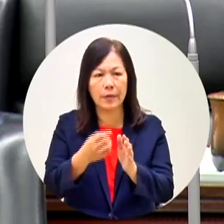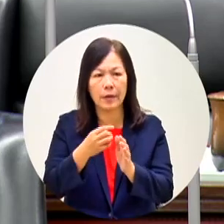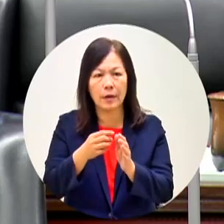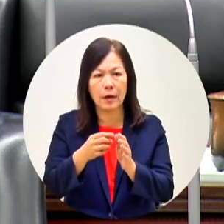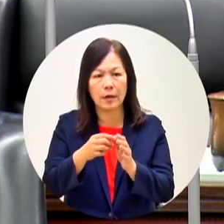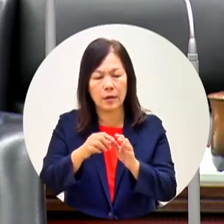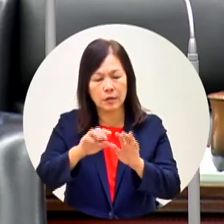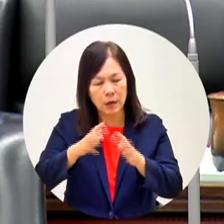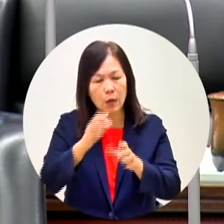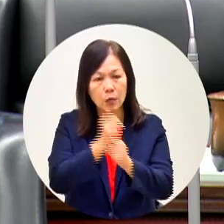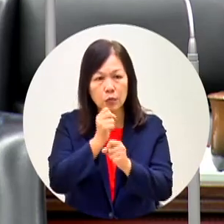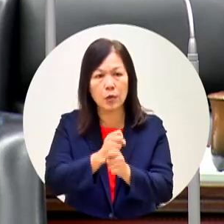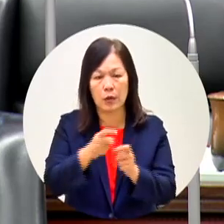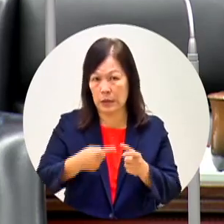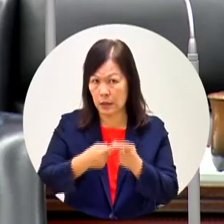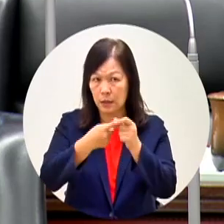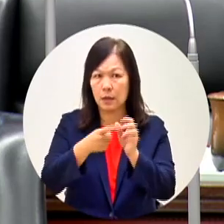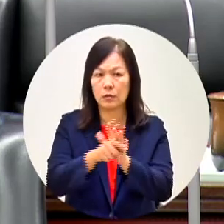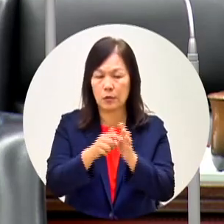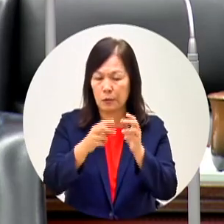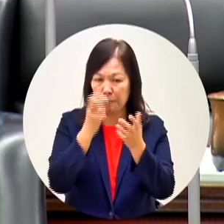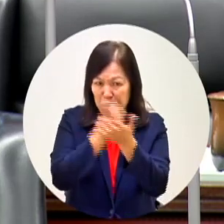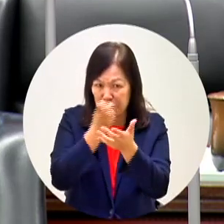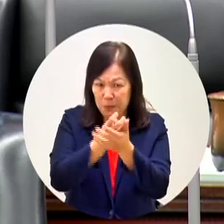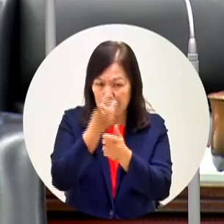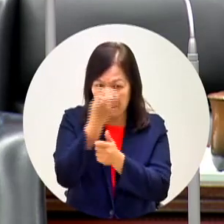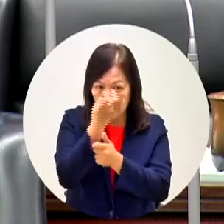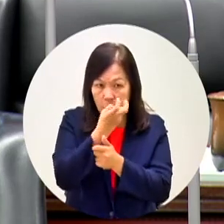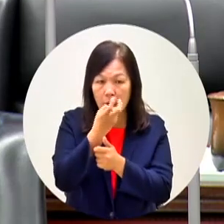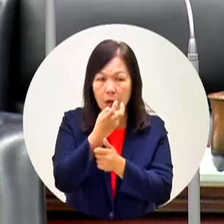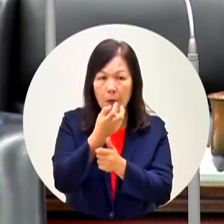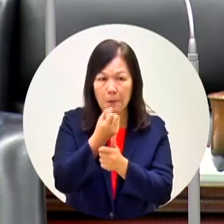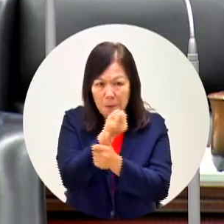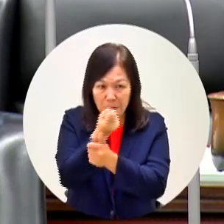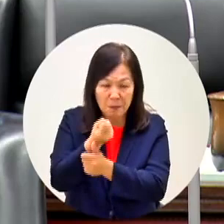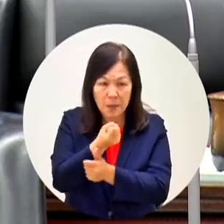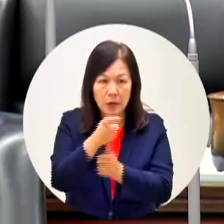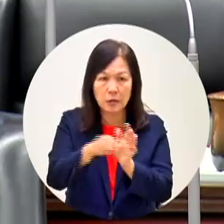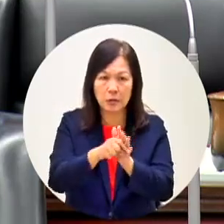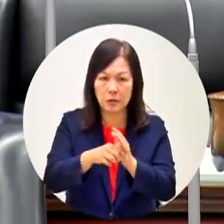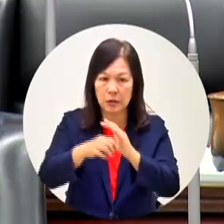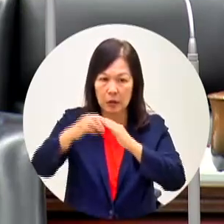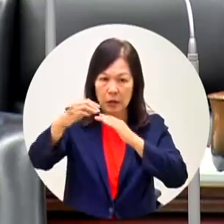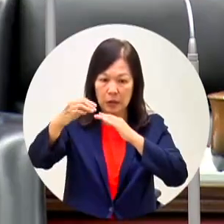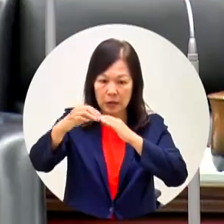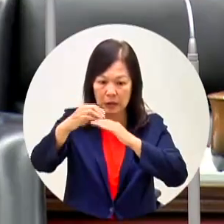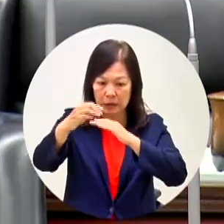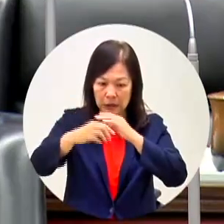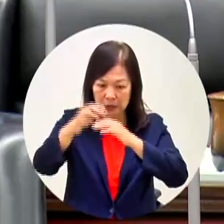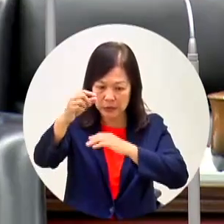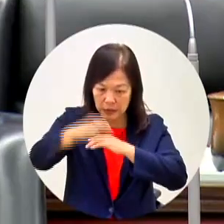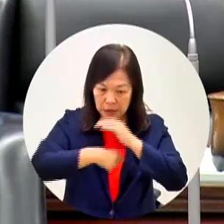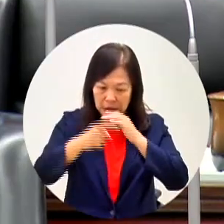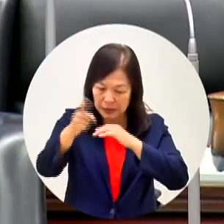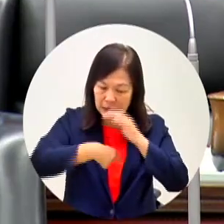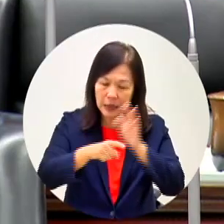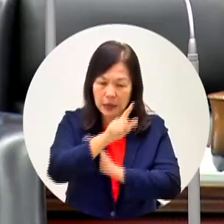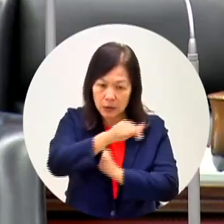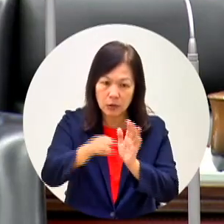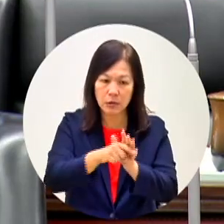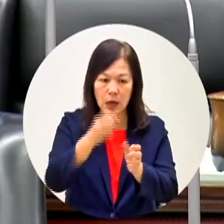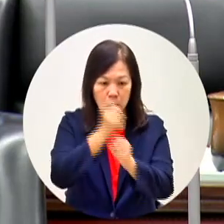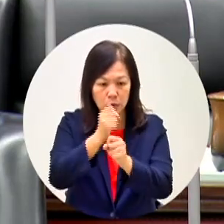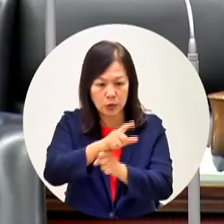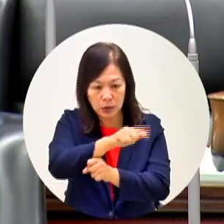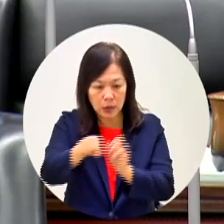格管制这个进来的材料、施工的材料，还有施工的品质。 那对于